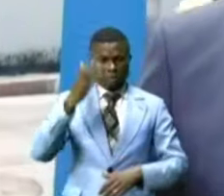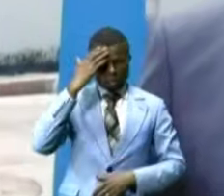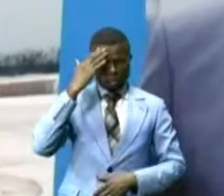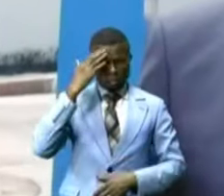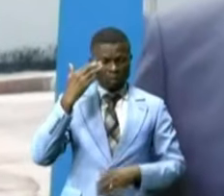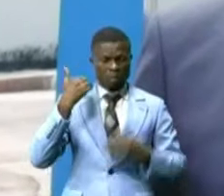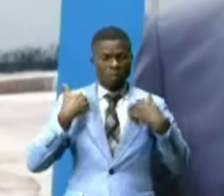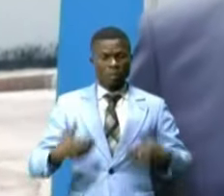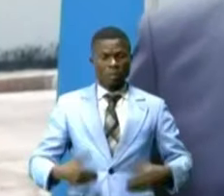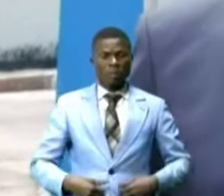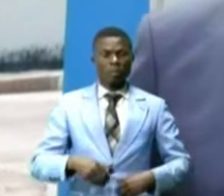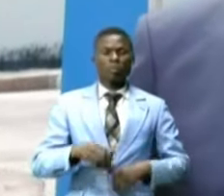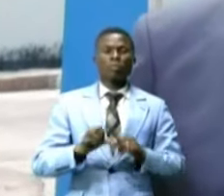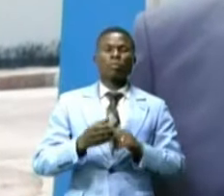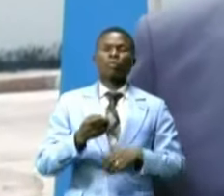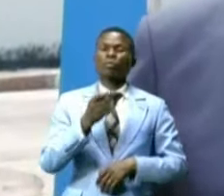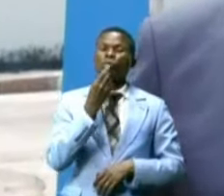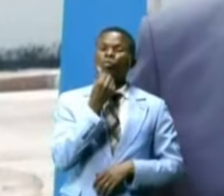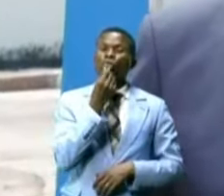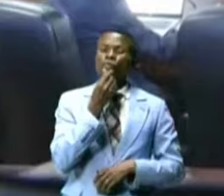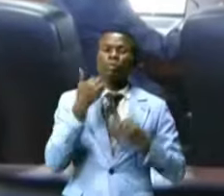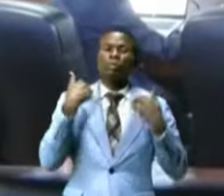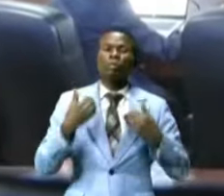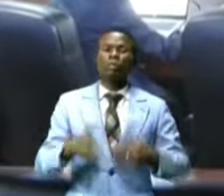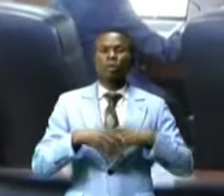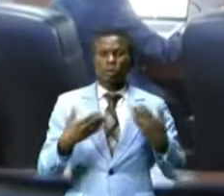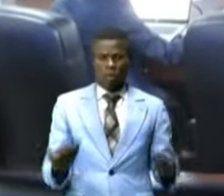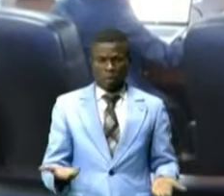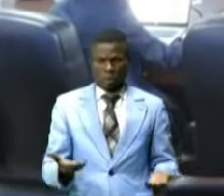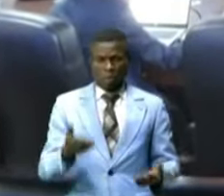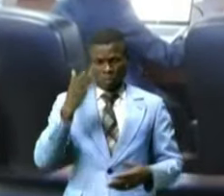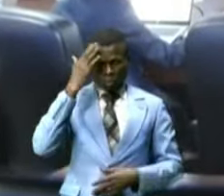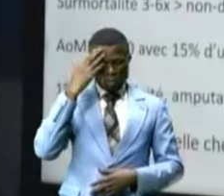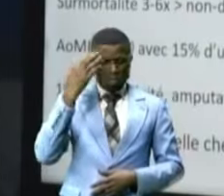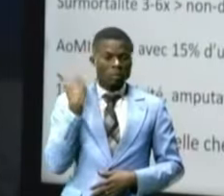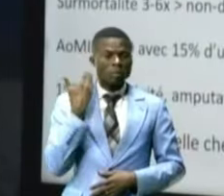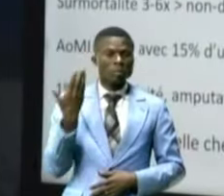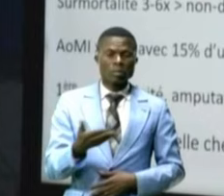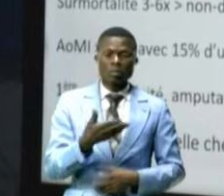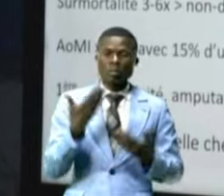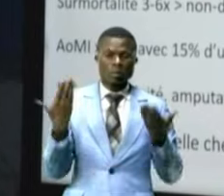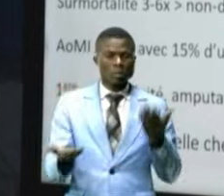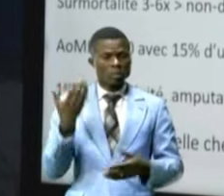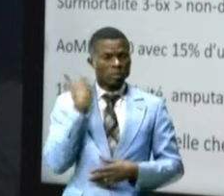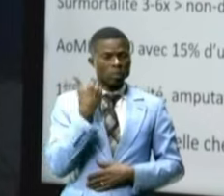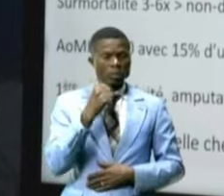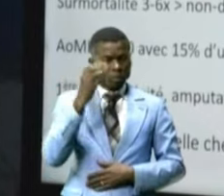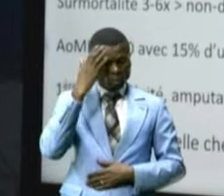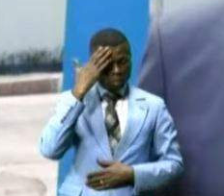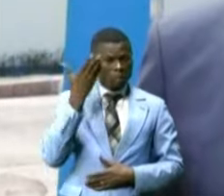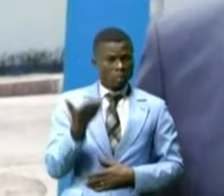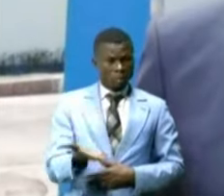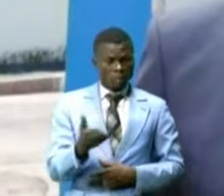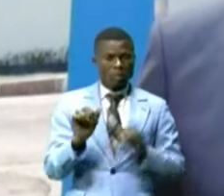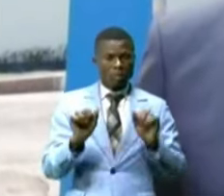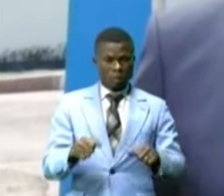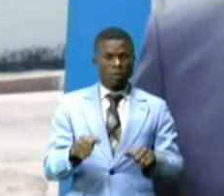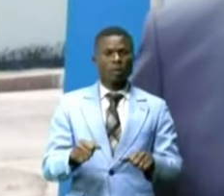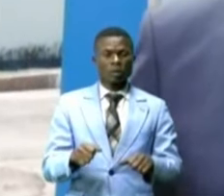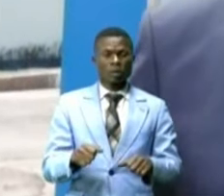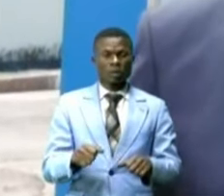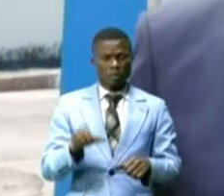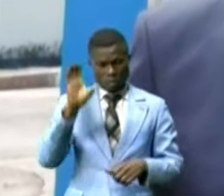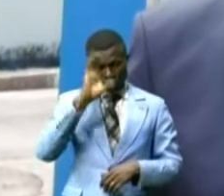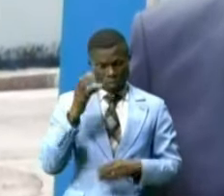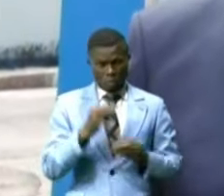est son taux de glycémie, est-ce que ce taux est vacillant ou pas, pour savoir s'il est diabétique ou pas. À partir du moment où il le sait, il peut maintenant voir comment